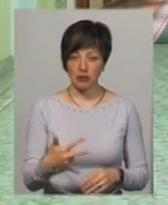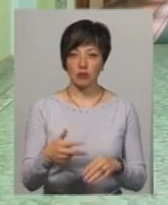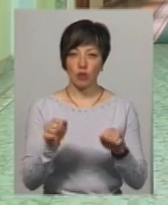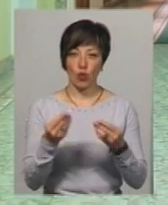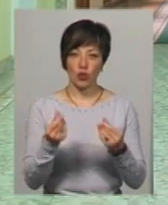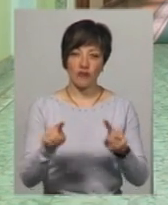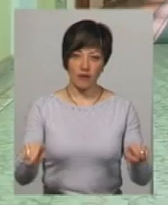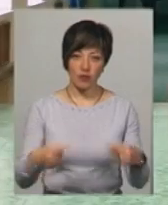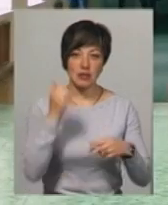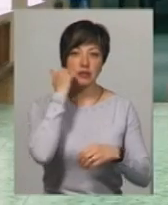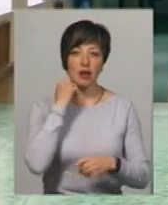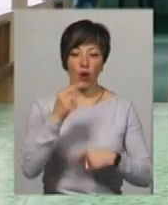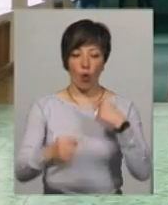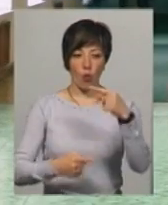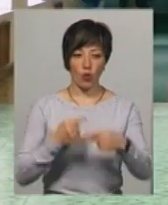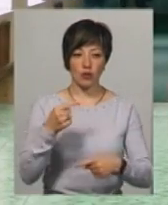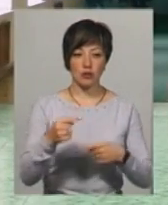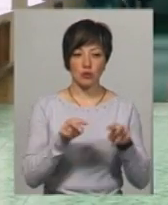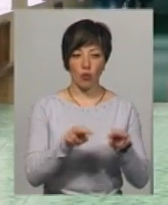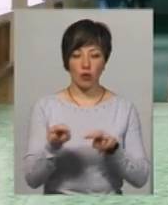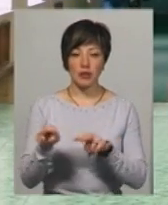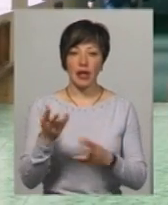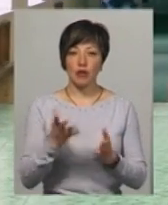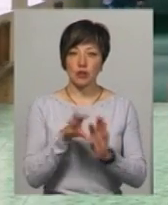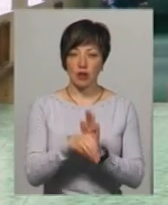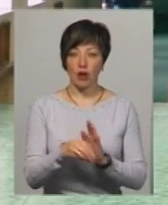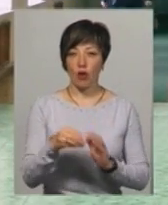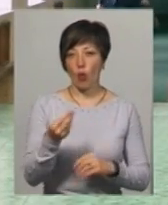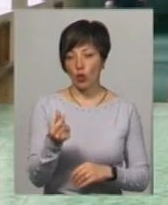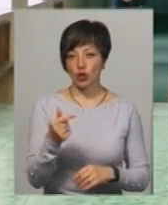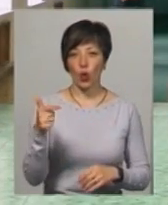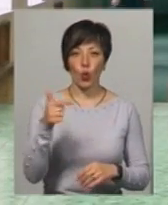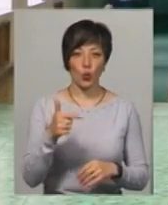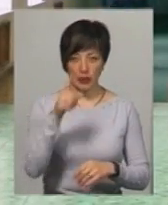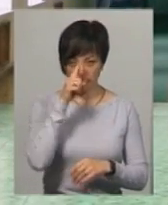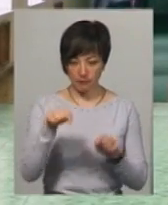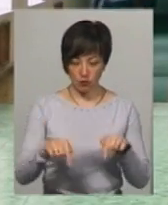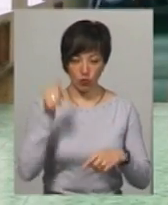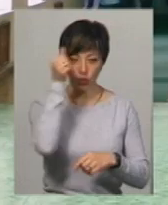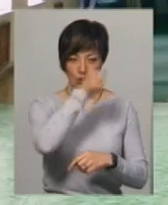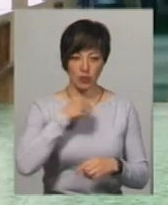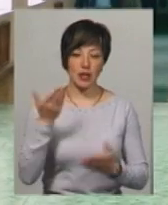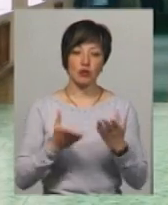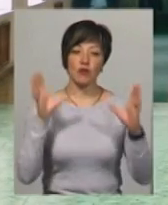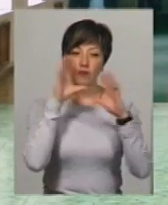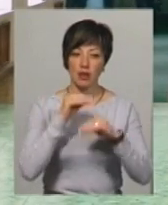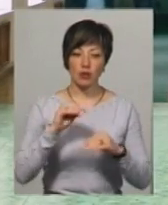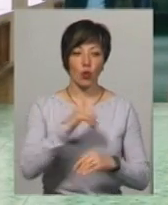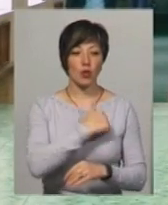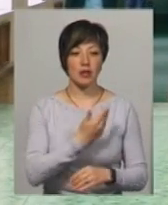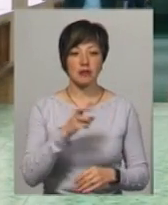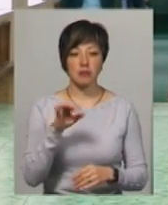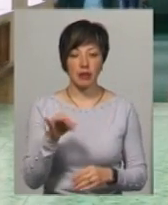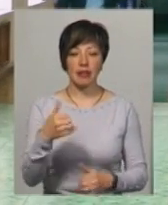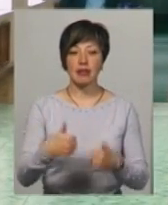могли відновити старе колесо. Якщо ми закладемо кошти в грудні цього року, якщо вдасться, дуже б хотілося б і